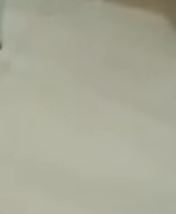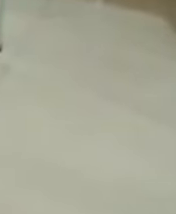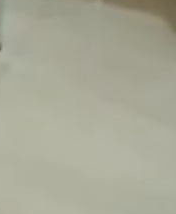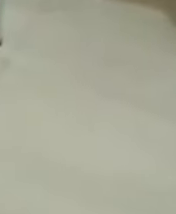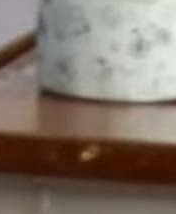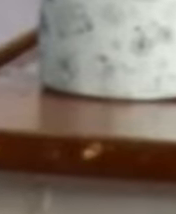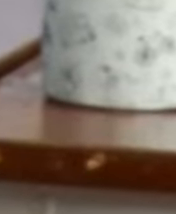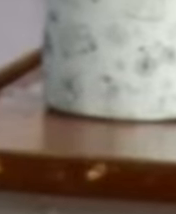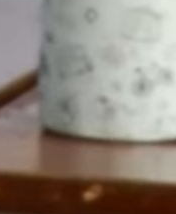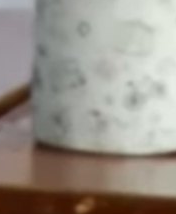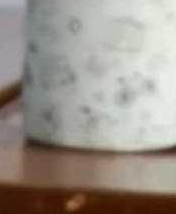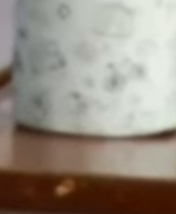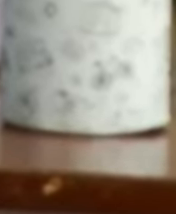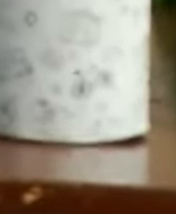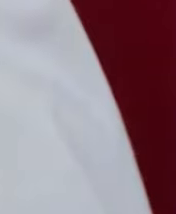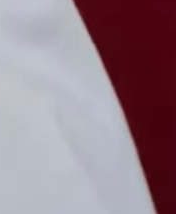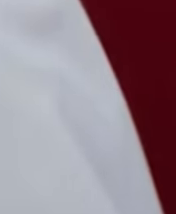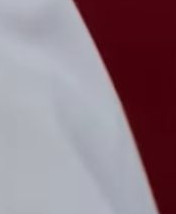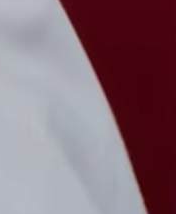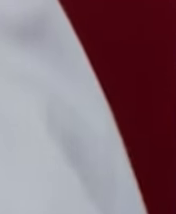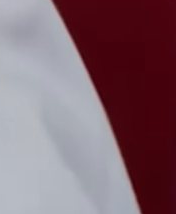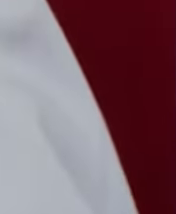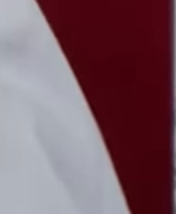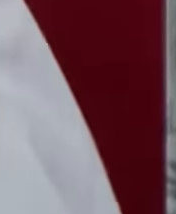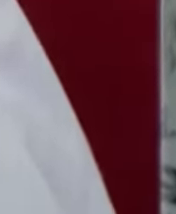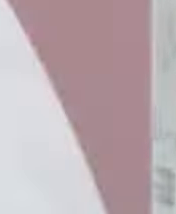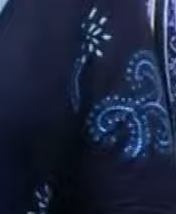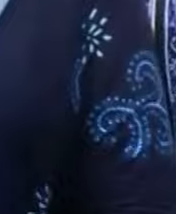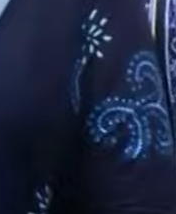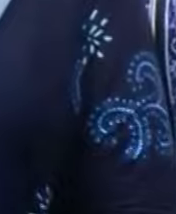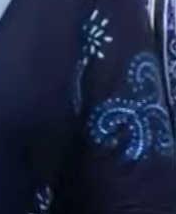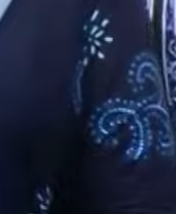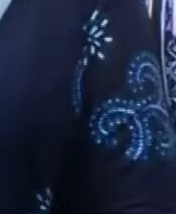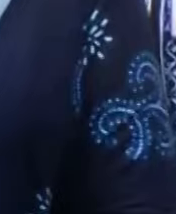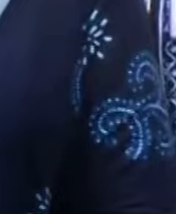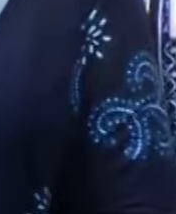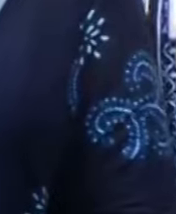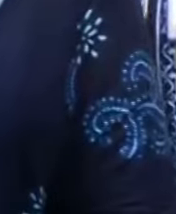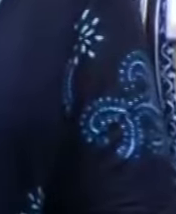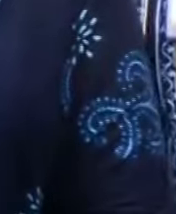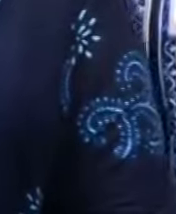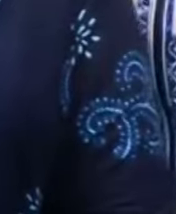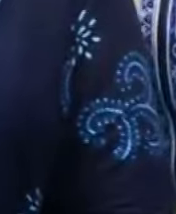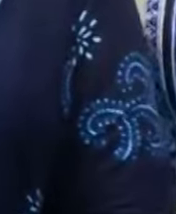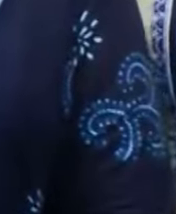ini diberikan sebagai sarapan pagi untuk 700 siswa. Harganya per paket